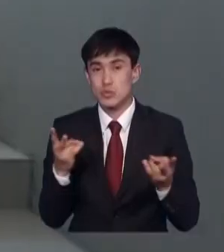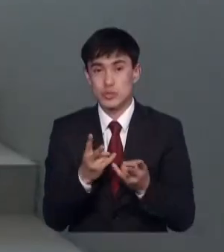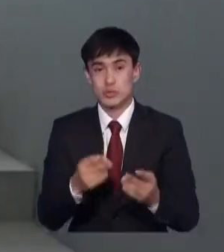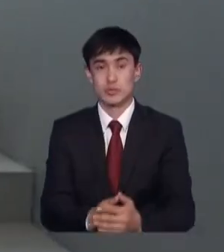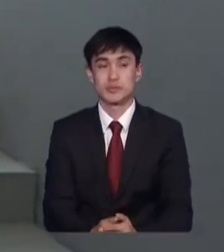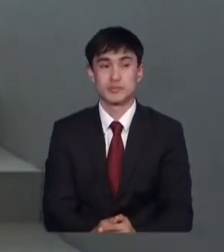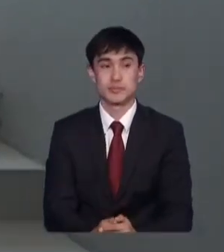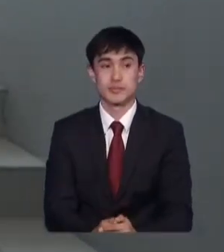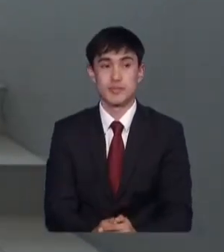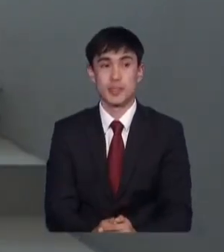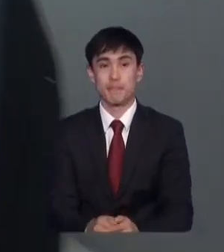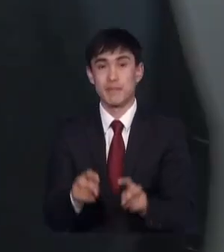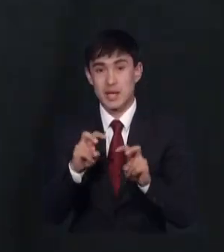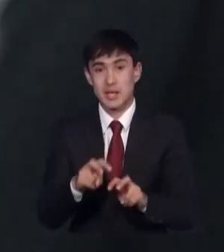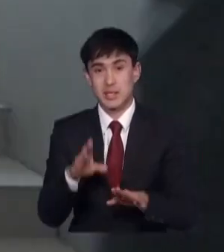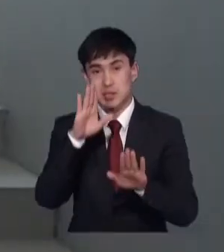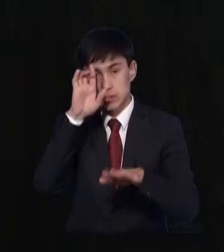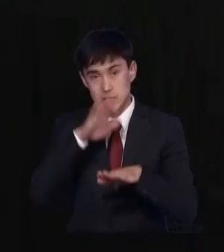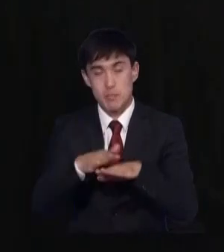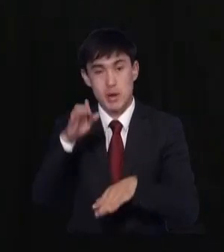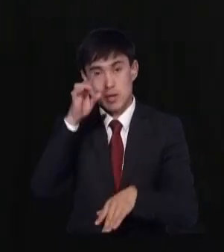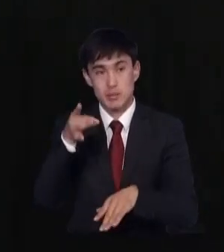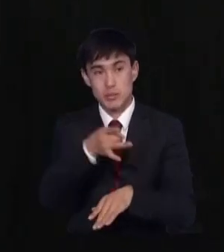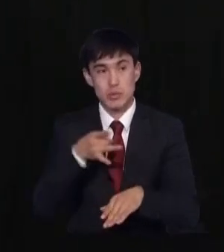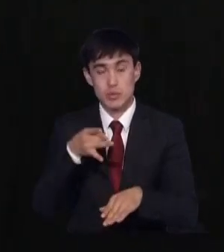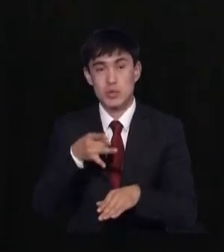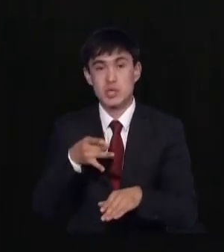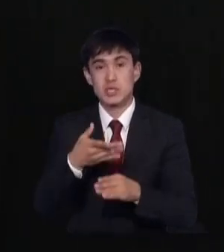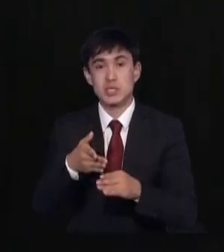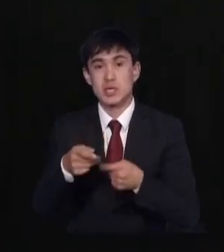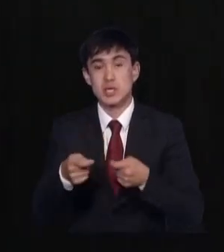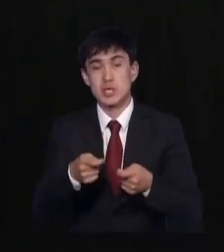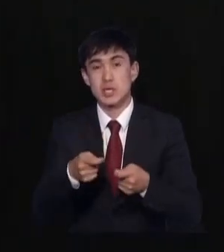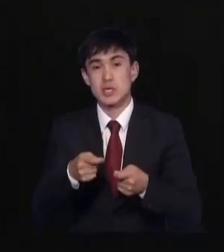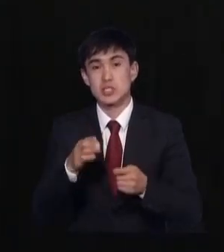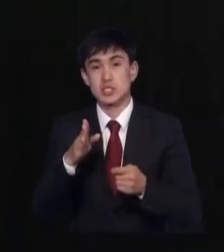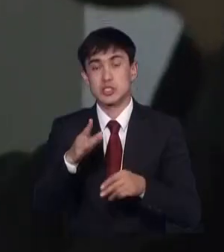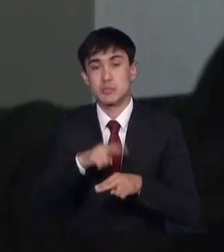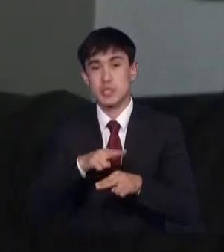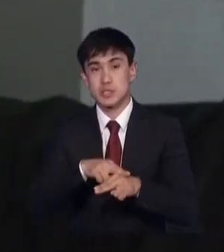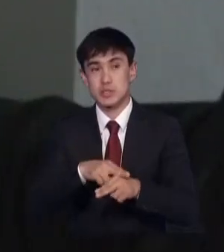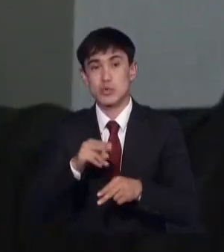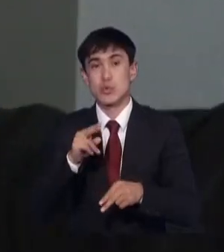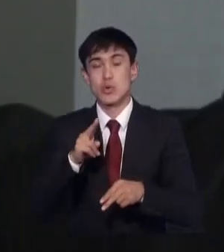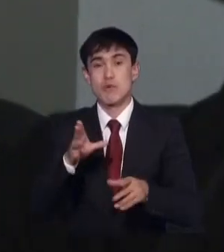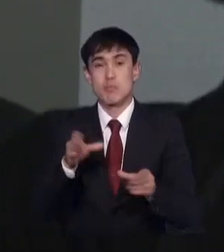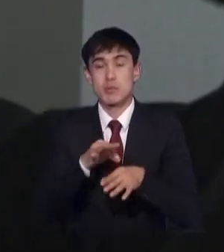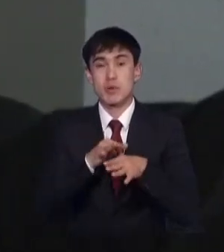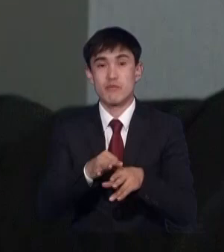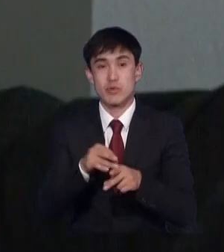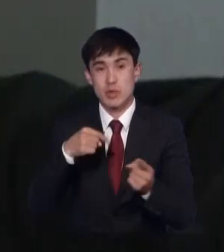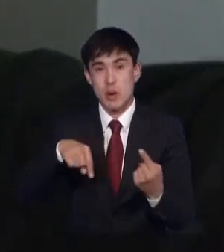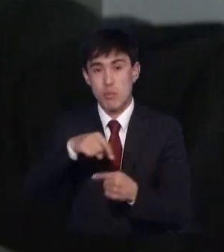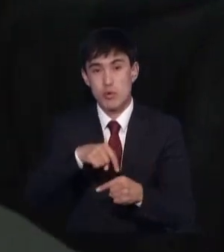нуждаются в рамках рейда с заместителем Акима города руководителем отдела жилищных отношений и жилищной инспекции и участковыми был проведён